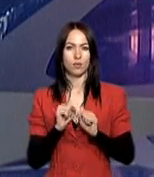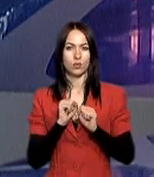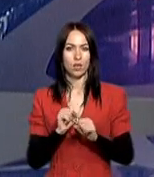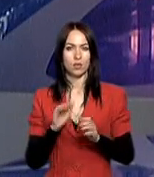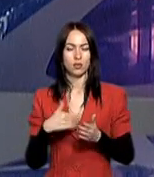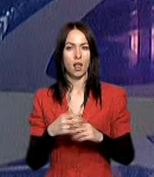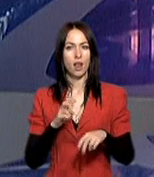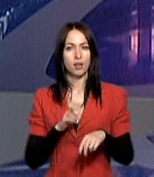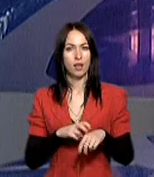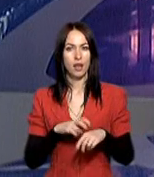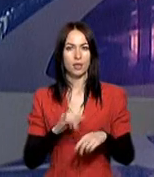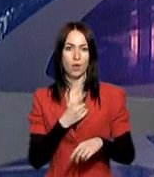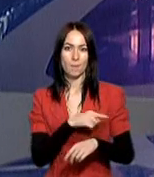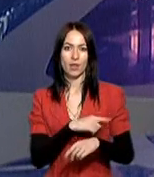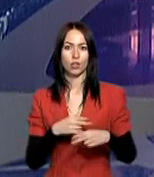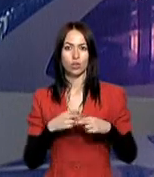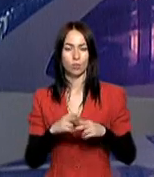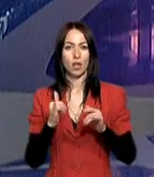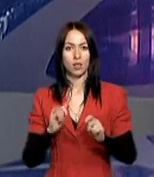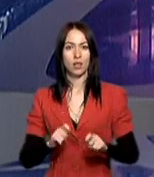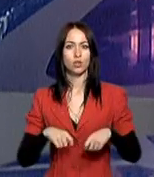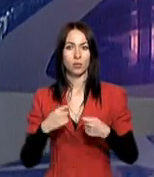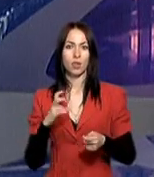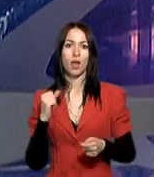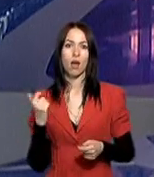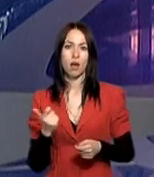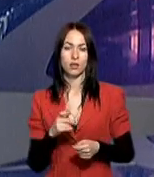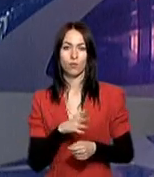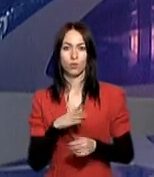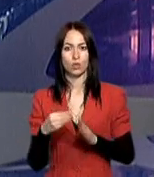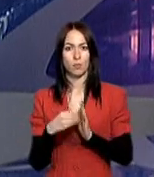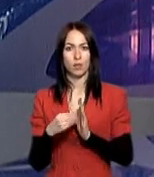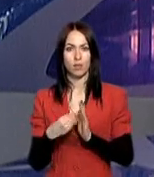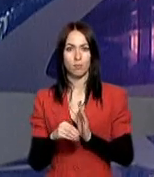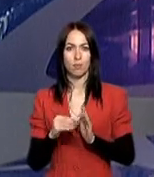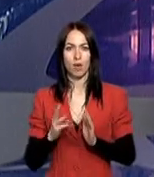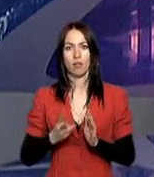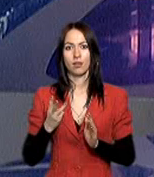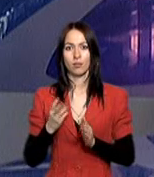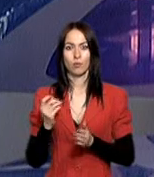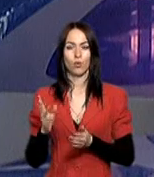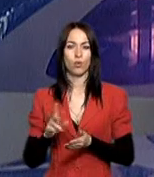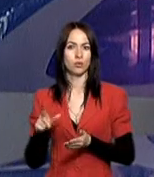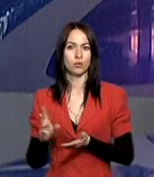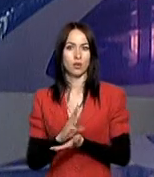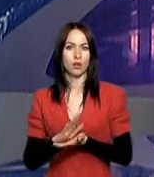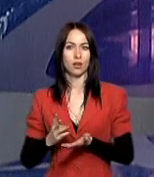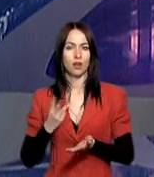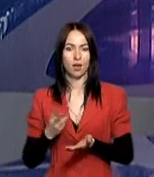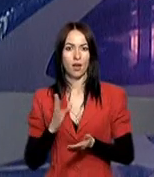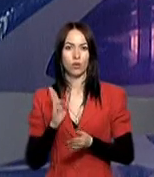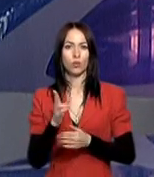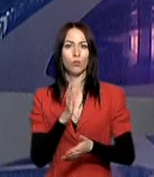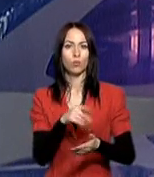захисту для лікарів та медичне обладнання сьогодні передали на Харківщину. Усе придбали меценати для лікарень, які прийматимуть людей з підозрою